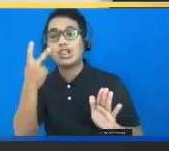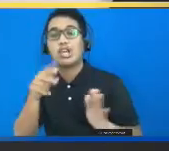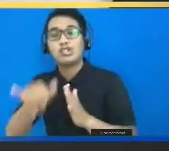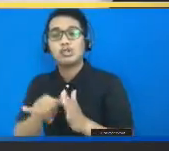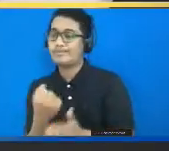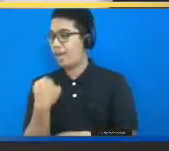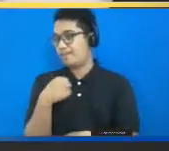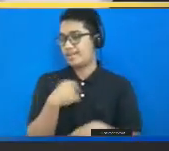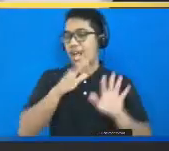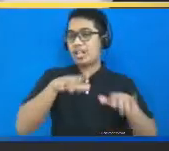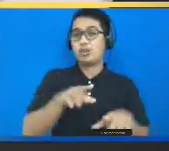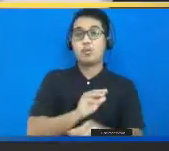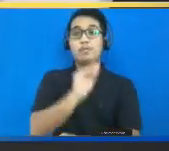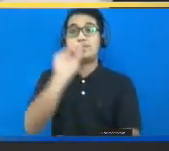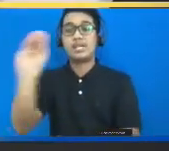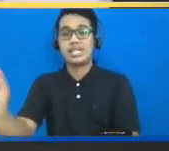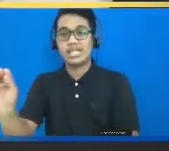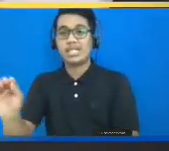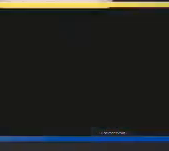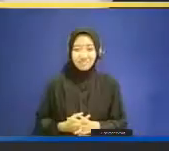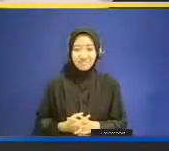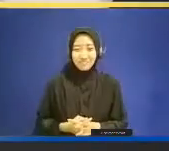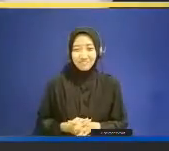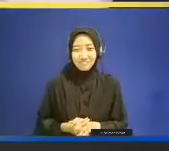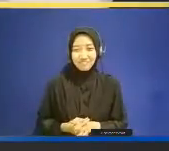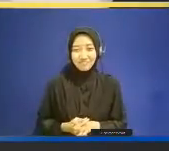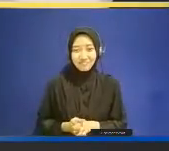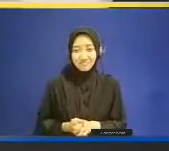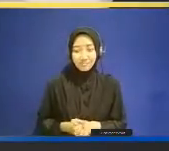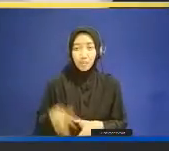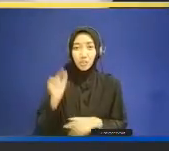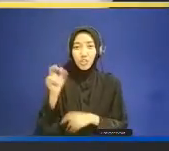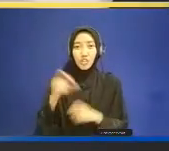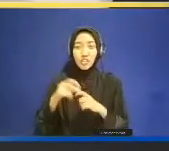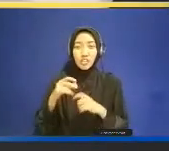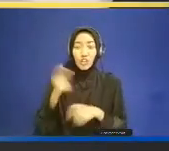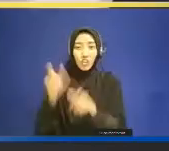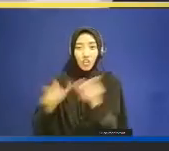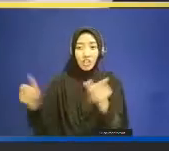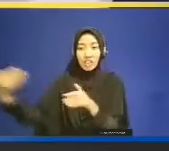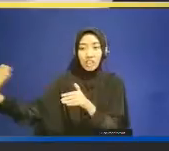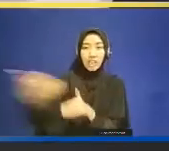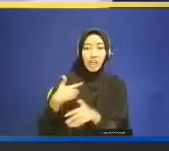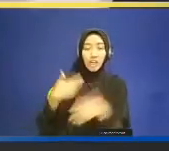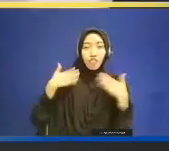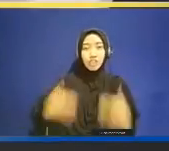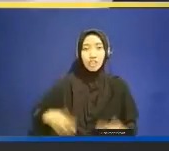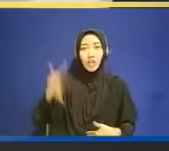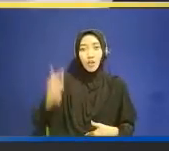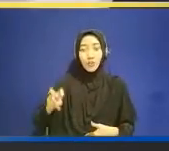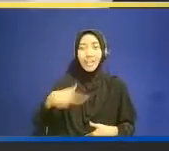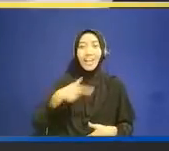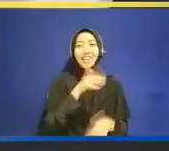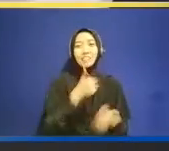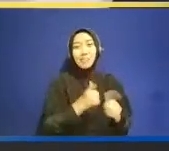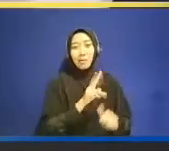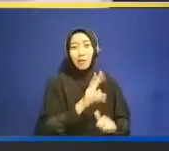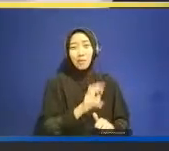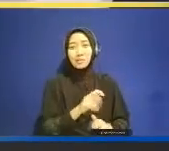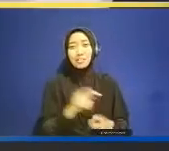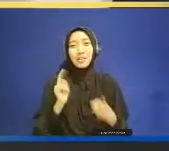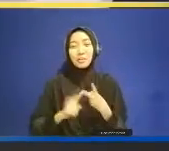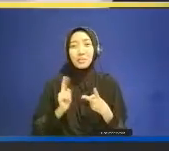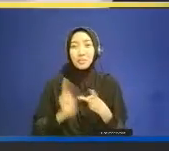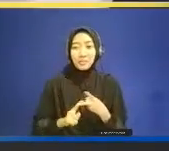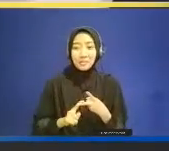pergi ke pantai nonton YouTubenya nggak bisa jadi user experience itu harus datang secara fisik ini yang harus dipersiapkan Kemudian yang